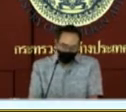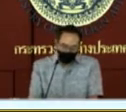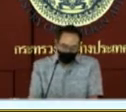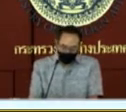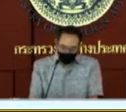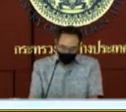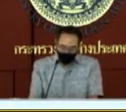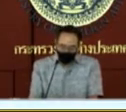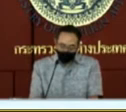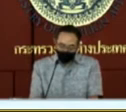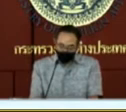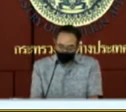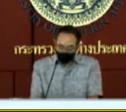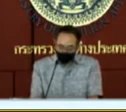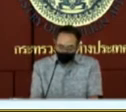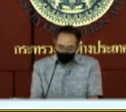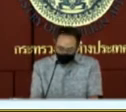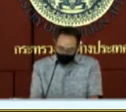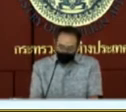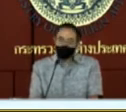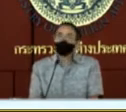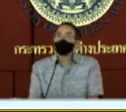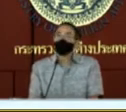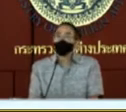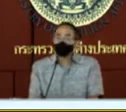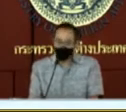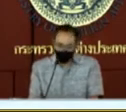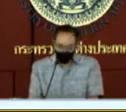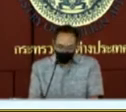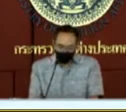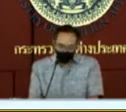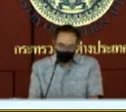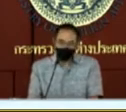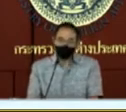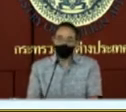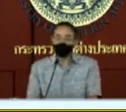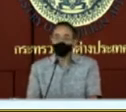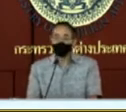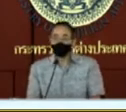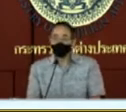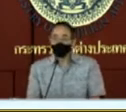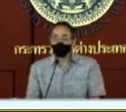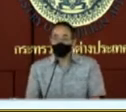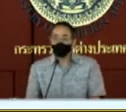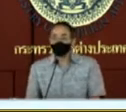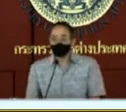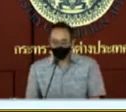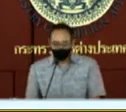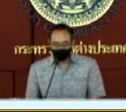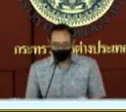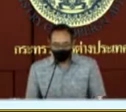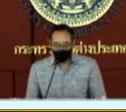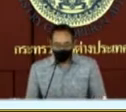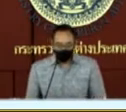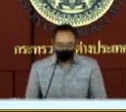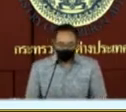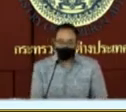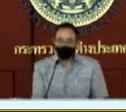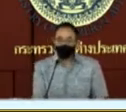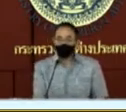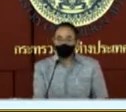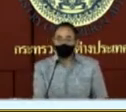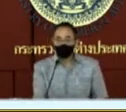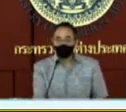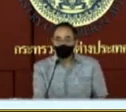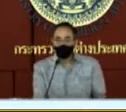ประยุทธ์ยังได้ฝากให้นิวซีแลนด์พิจารณาเปิดประเทศให้แก่กลุ่มนักเรียนนักศึกษาของไทยเป็นระดับแรกด้วยนะครับ